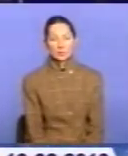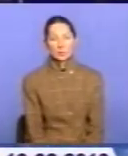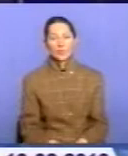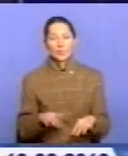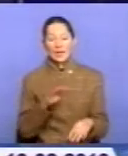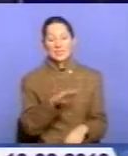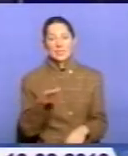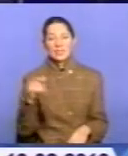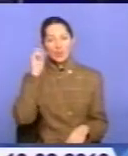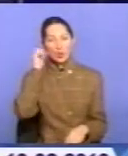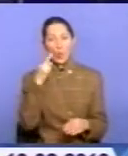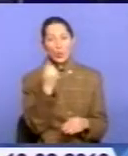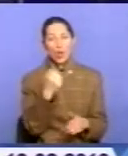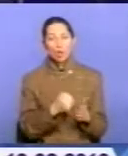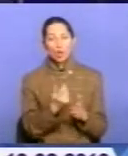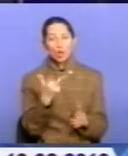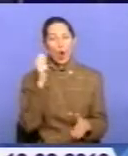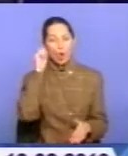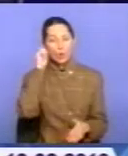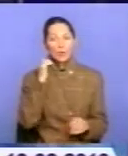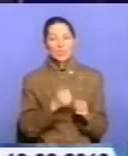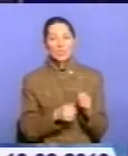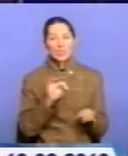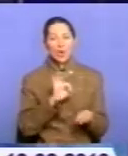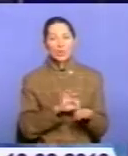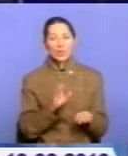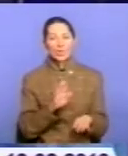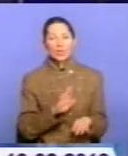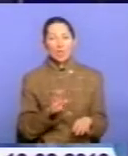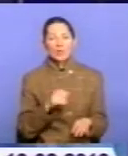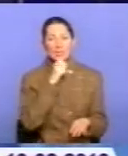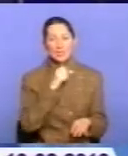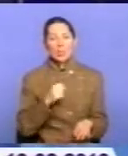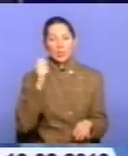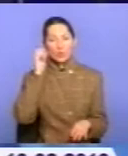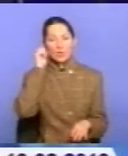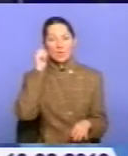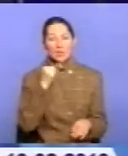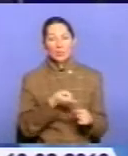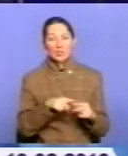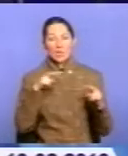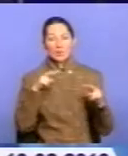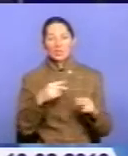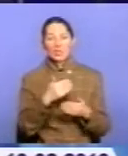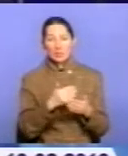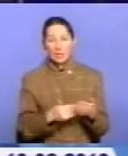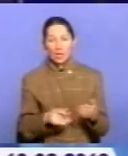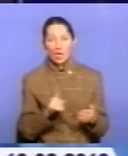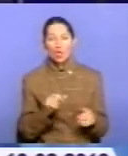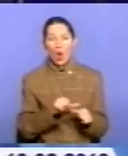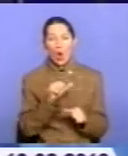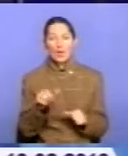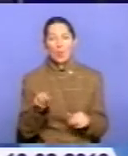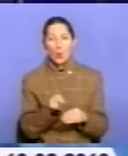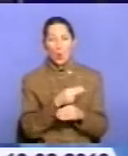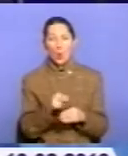Діти віком від 1 до 3 років частіше хворіють, ніж у старшому віці. Про це свідчить статистика. Що, окрім